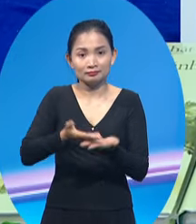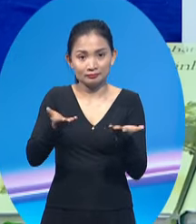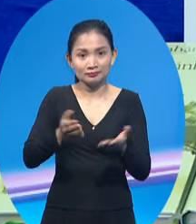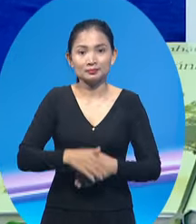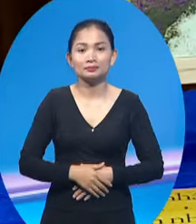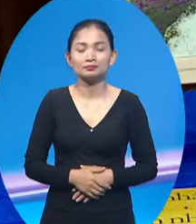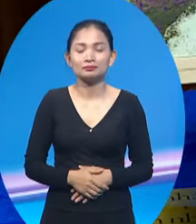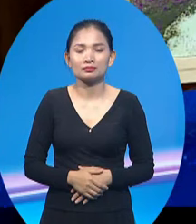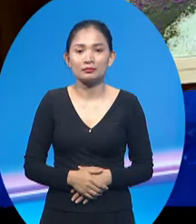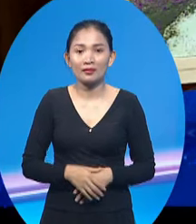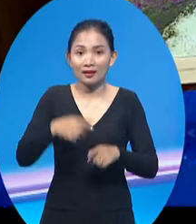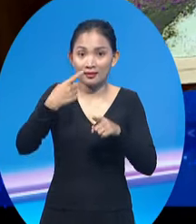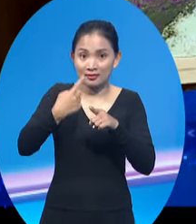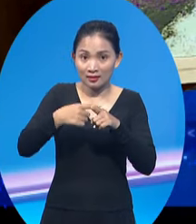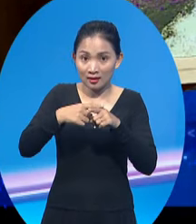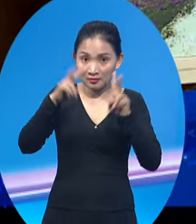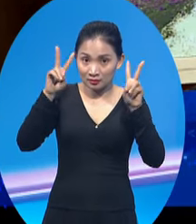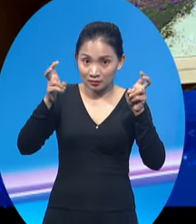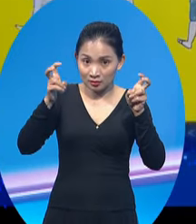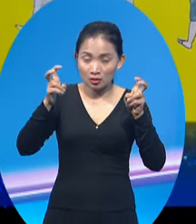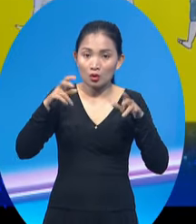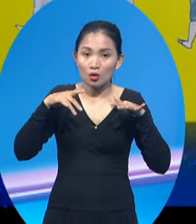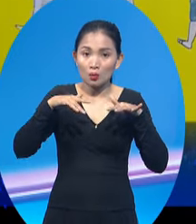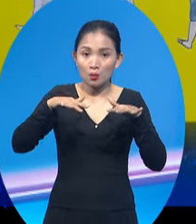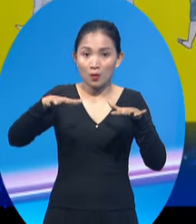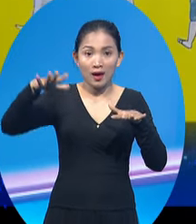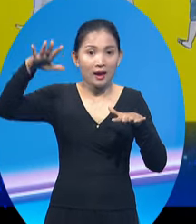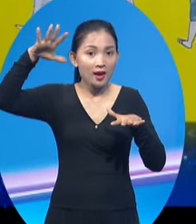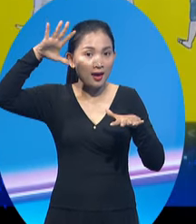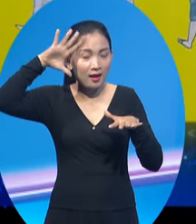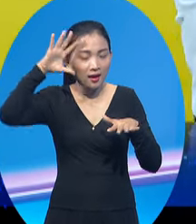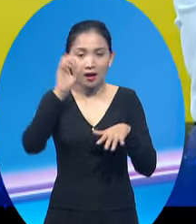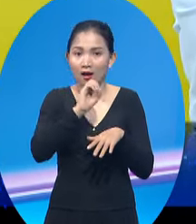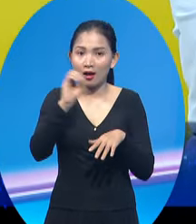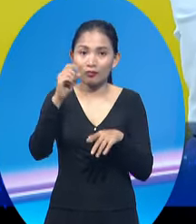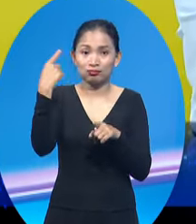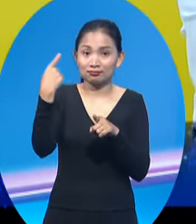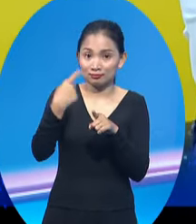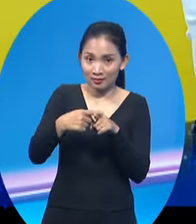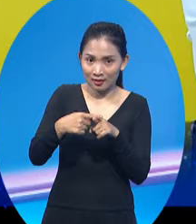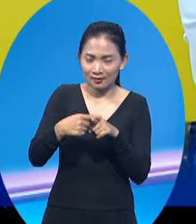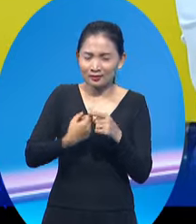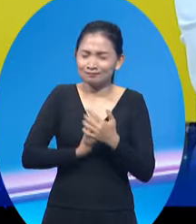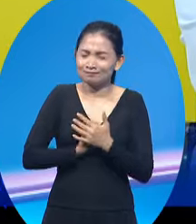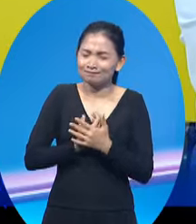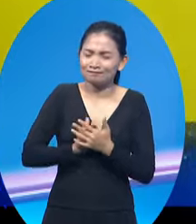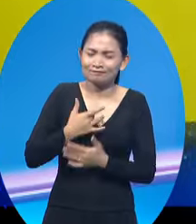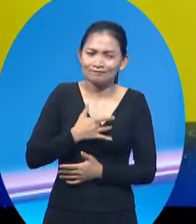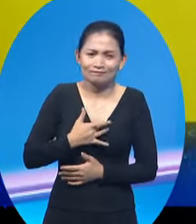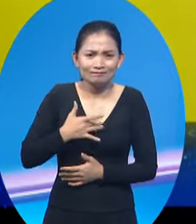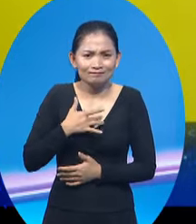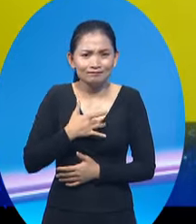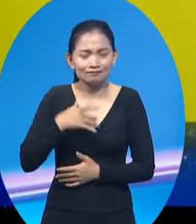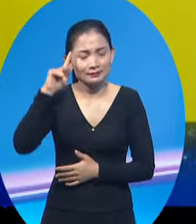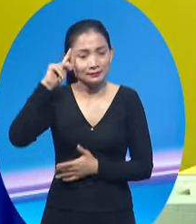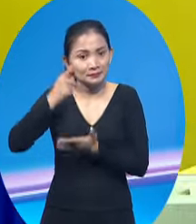Mùa hè không tên có những câu chuyện tuổi thơ với vô số trò tinh nghịch, những thoáng cảm xúc hồi hộp cùng vô vàn kỷ niệm. Để rồi